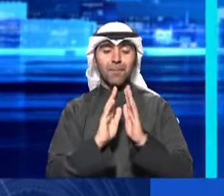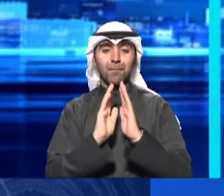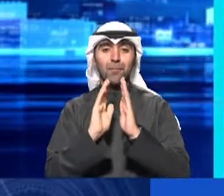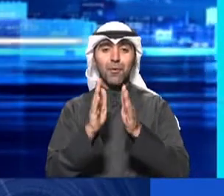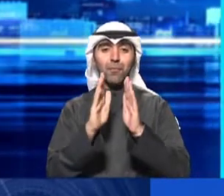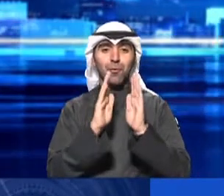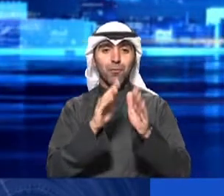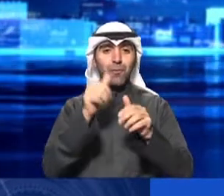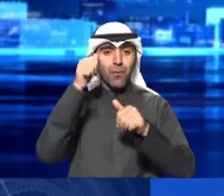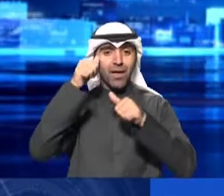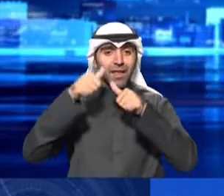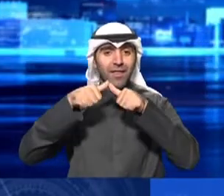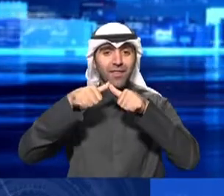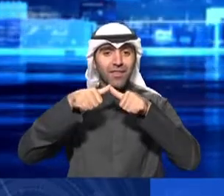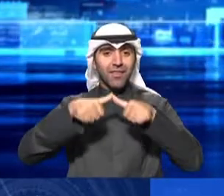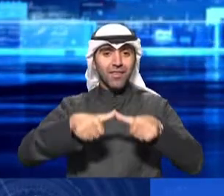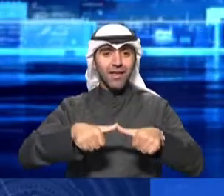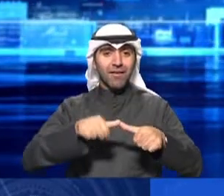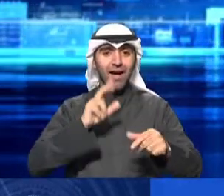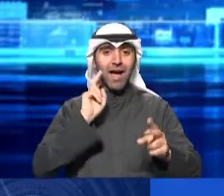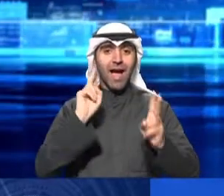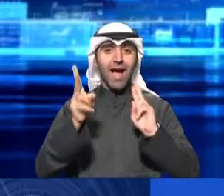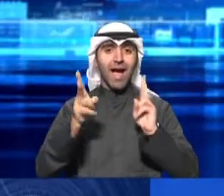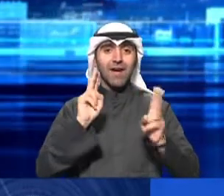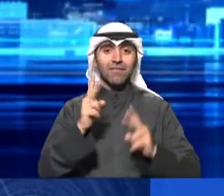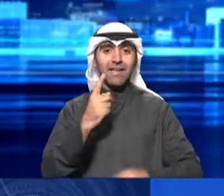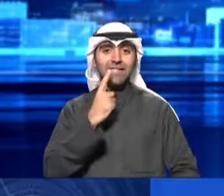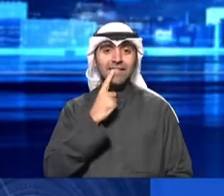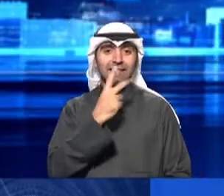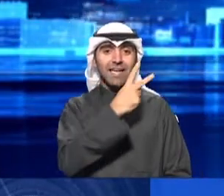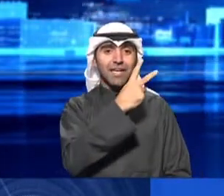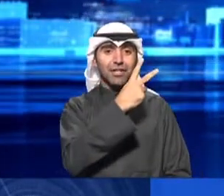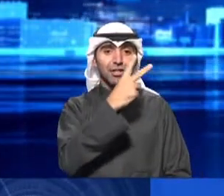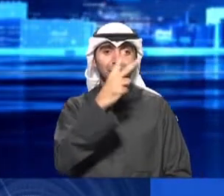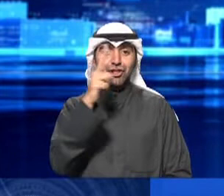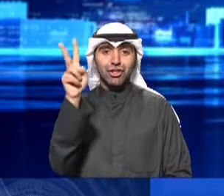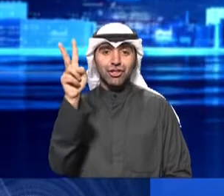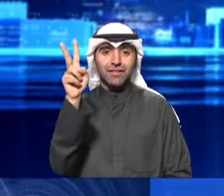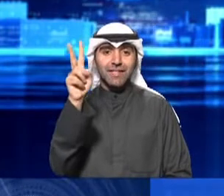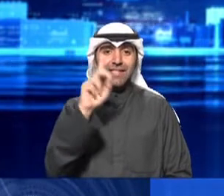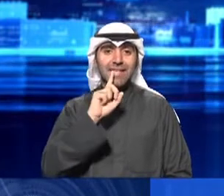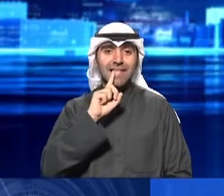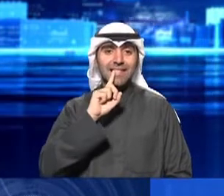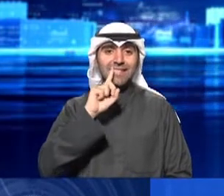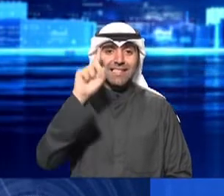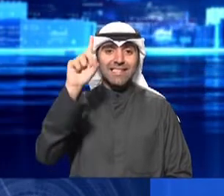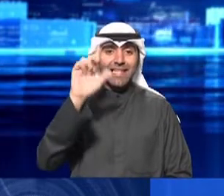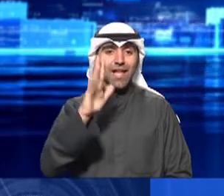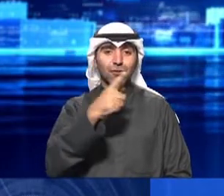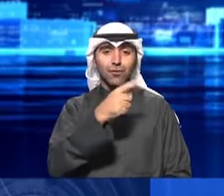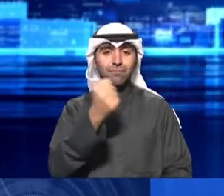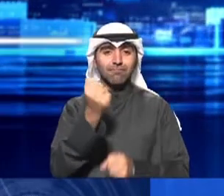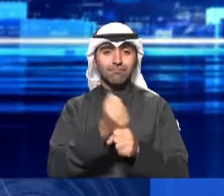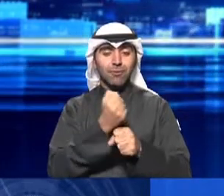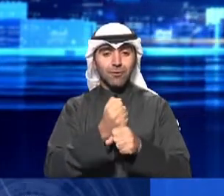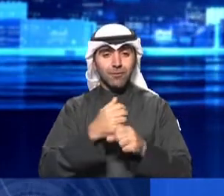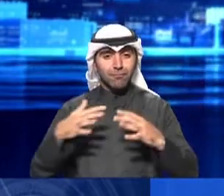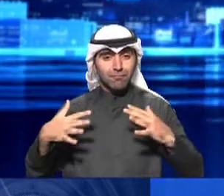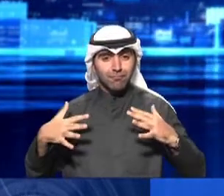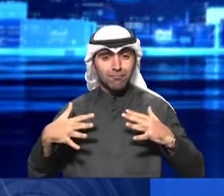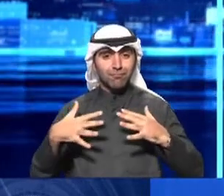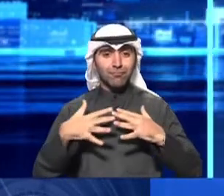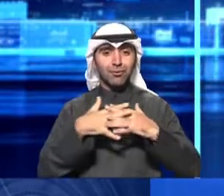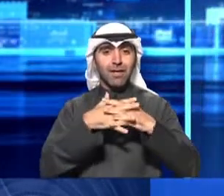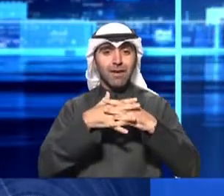سمو خالص تهانيه بمناسبة الذكرى العشرين لإقرار ميثاق العمل الوطني في مملكة